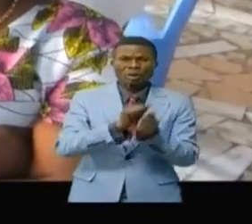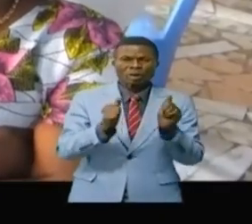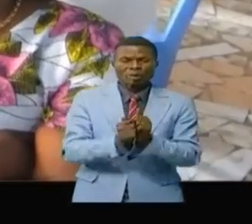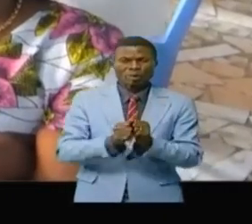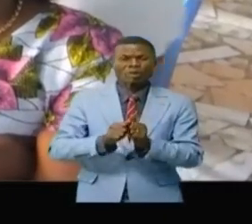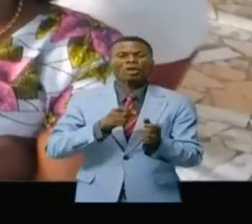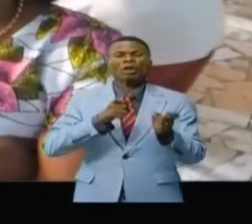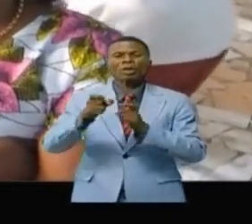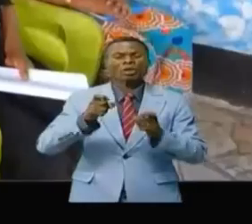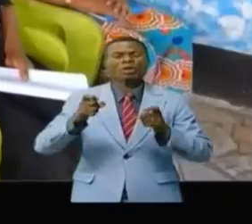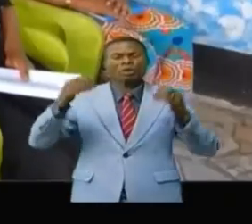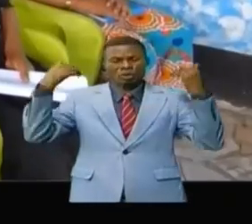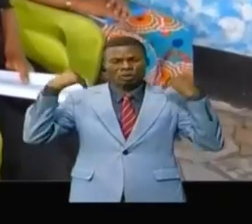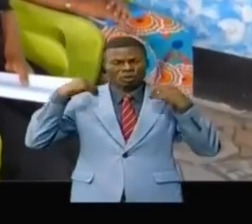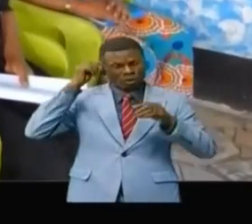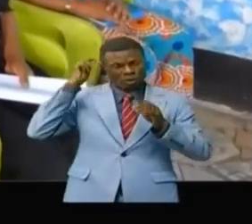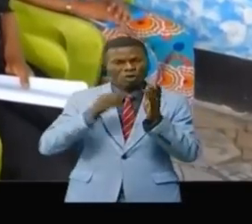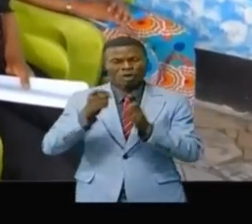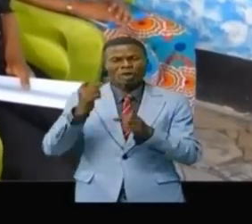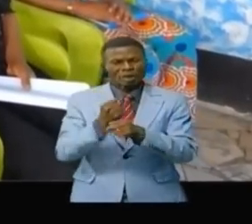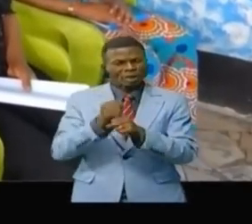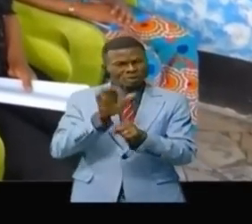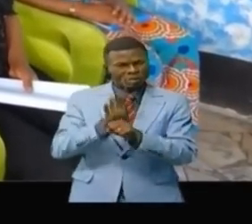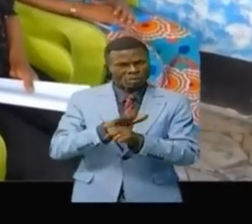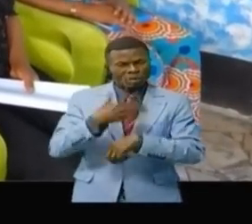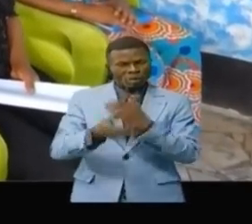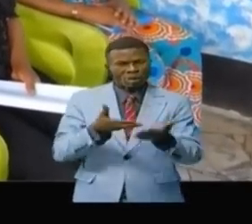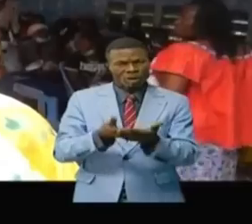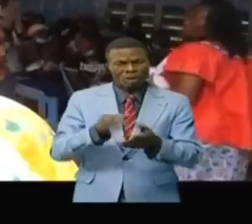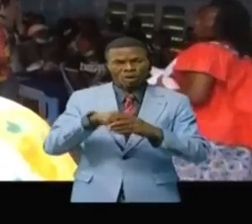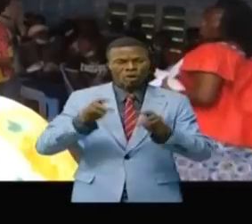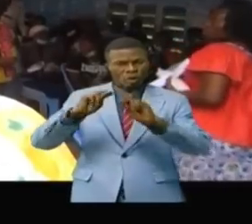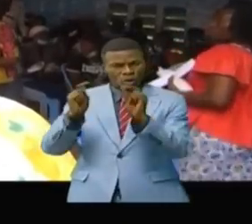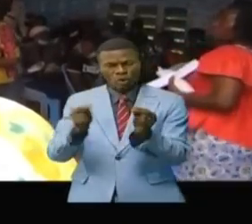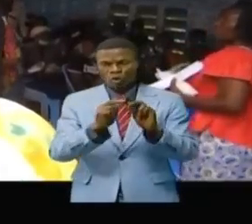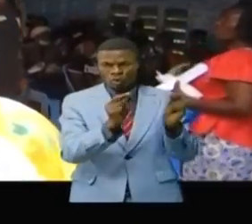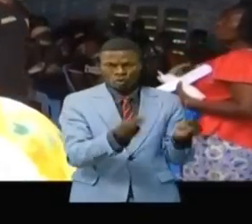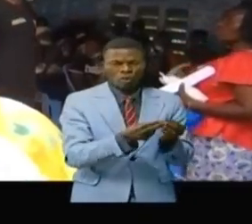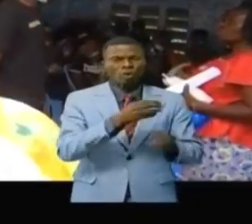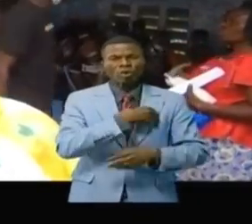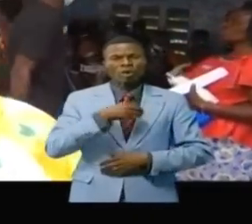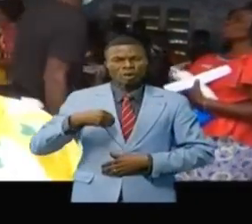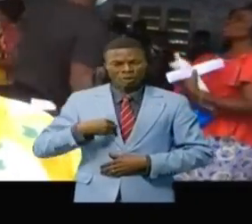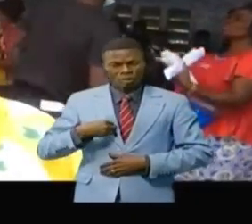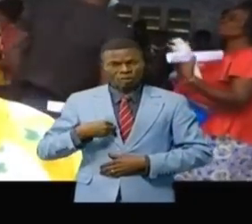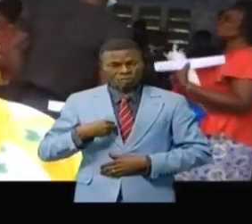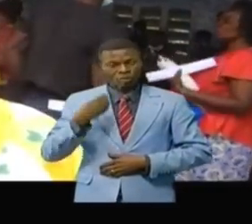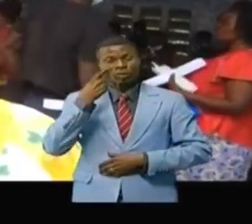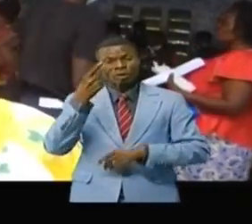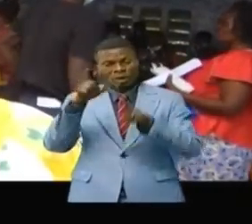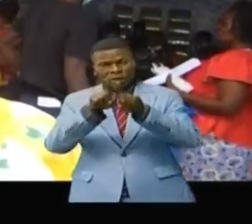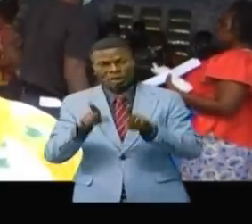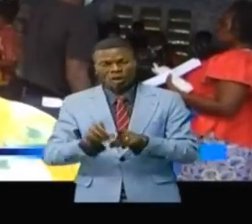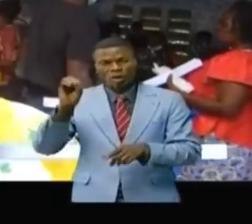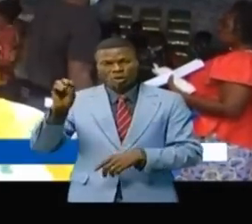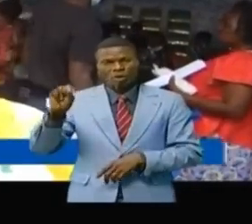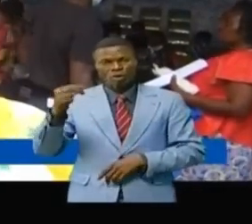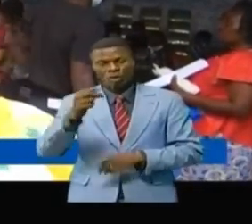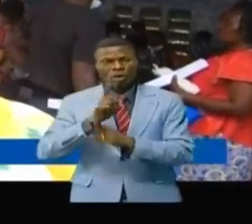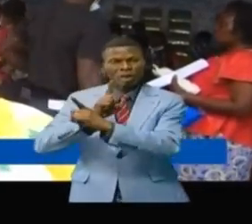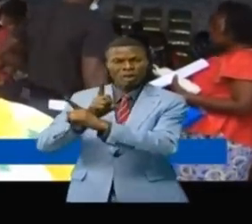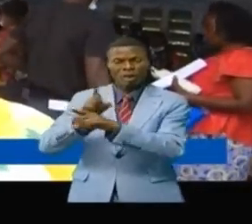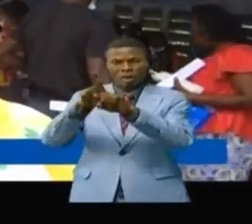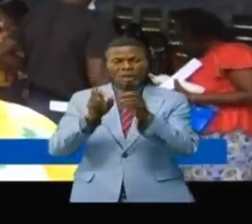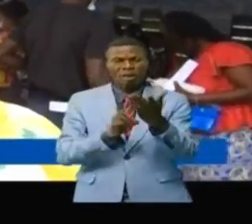de gouvernance. Je pense qu'il y a un grand travail à faire au niveau des organisations féminines et voire des organisations de défense